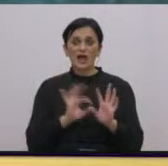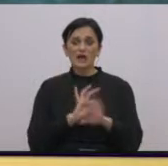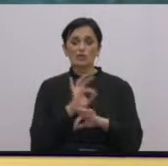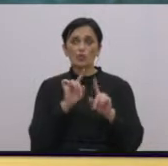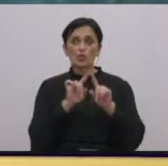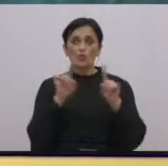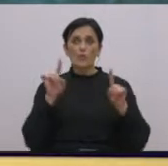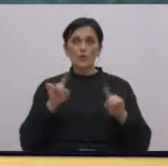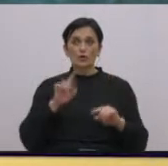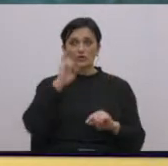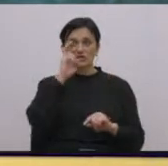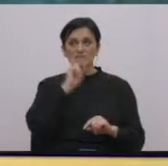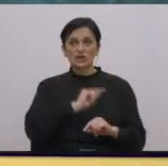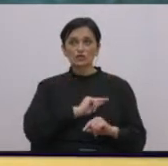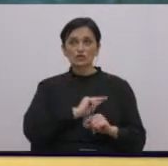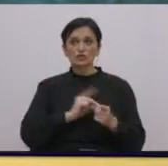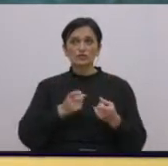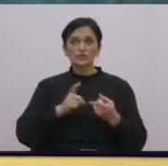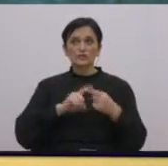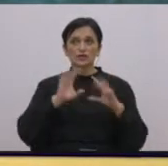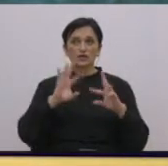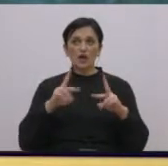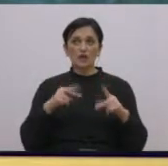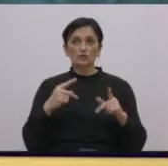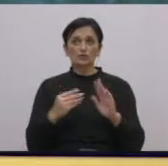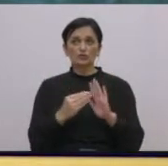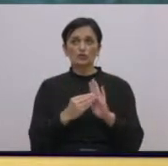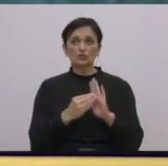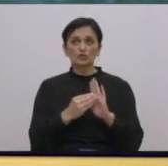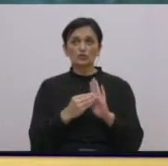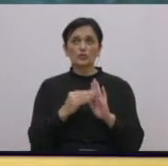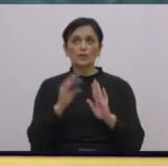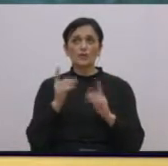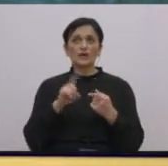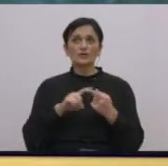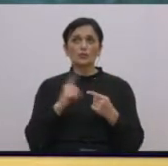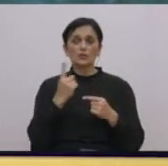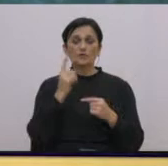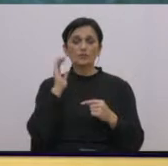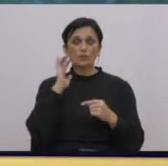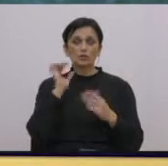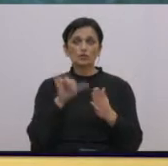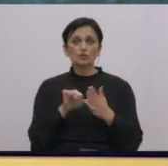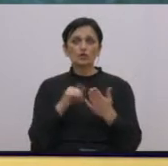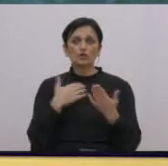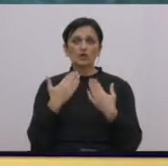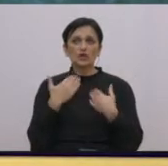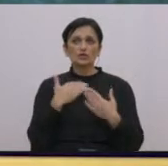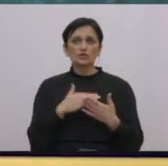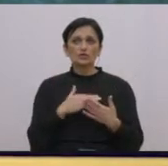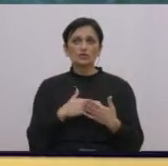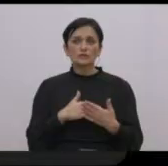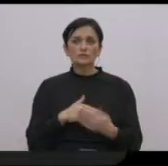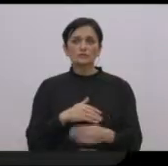paketi, sajaro samsakhuris shesakheb, kanonis tsvlilebis shetanis shesakheb, taobaze, pirueli mosmenit, to, chartot, kenchiskhis rejime.